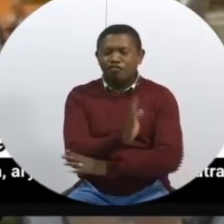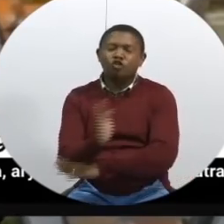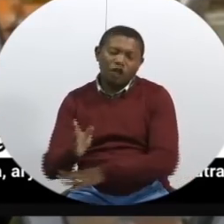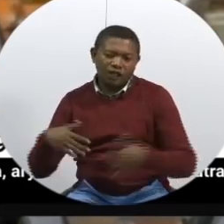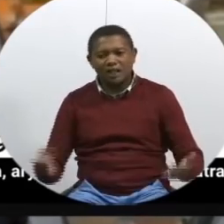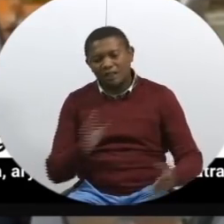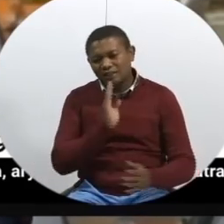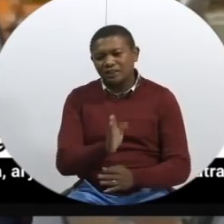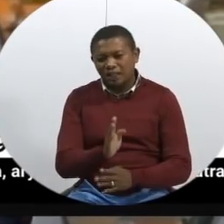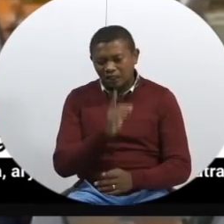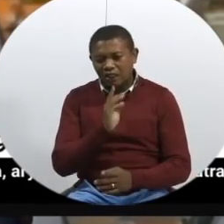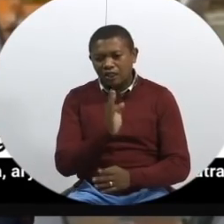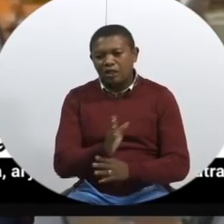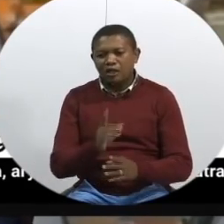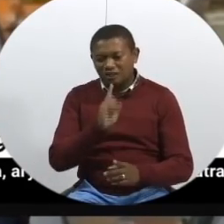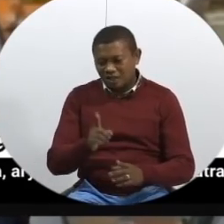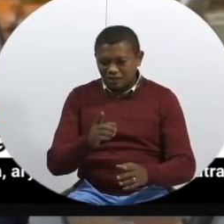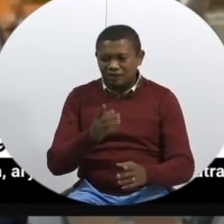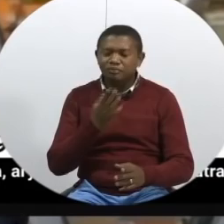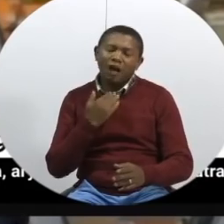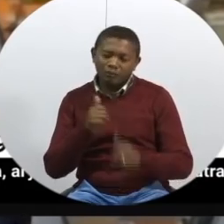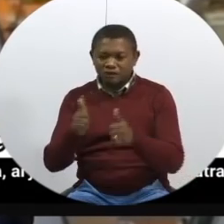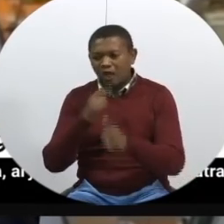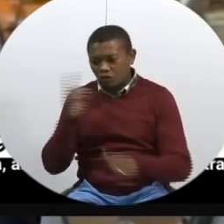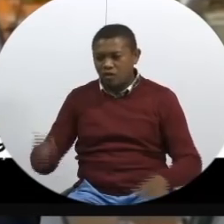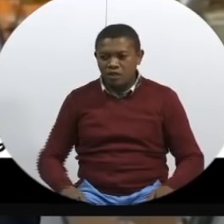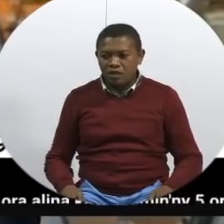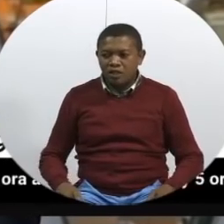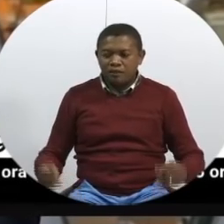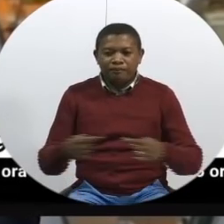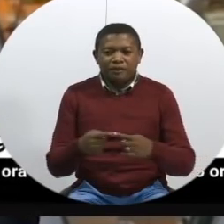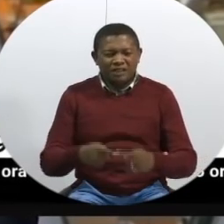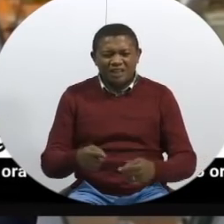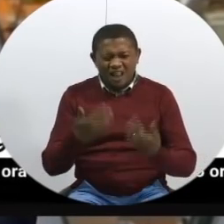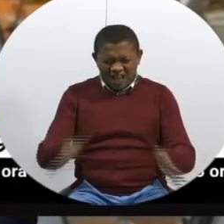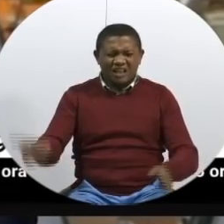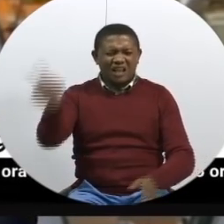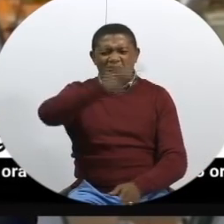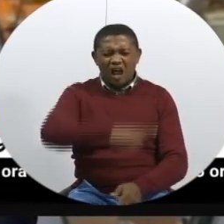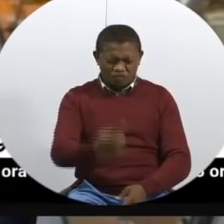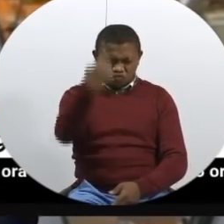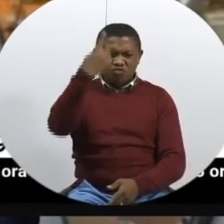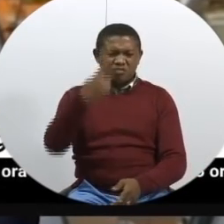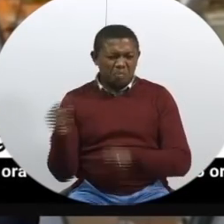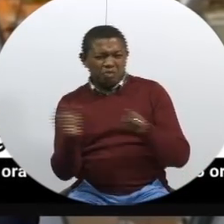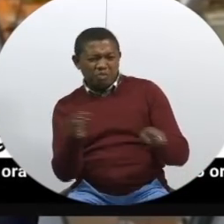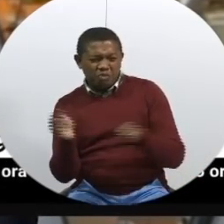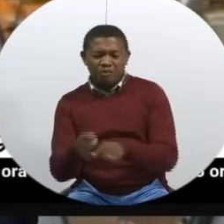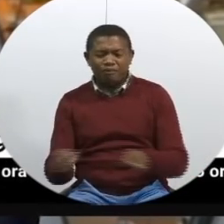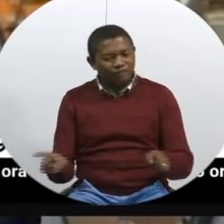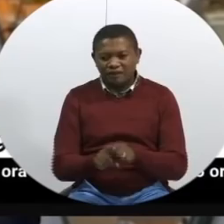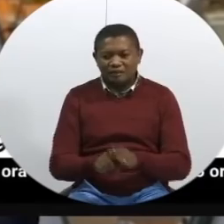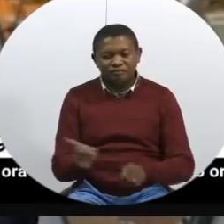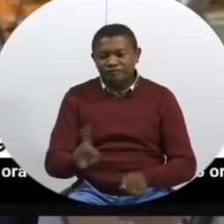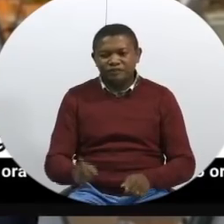andro amin'ny fitsikerahana eto tsika ny fahavalitsika araka ny teneniko teo a dia tsy ny mpanjanaka ny fahavalitsika dia tsy ny